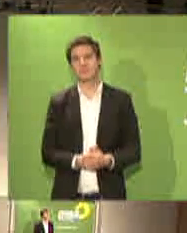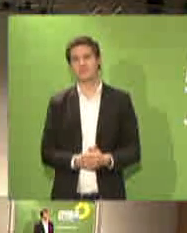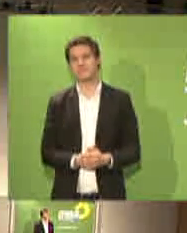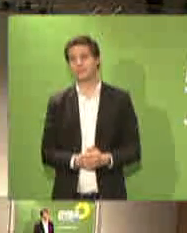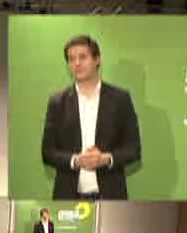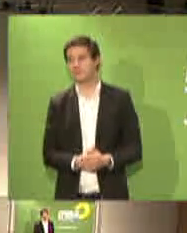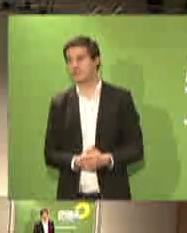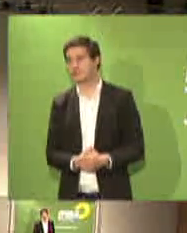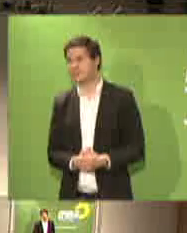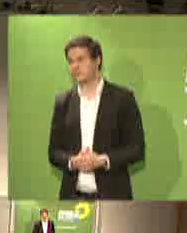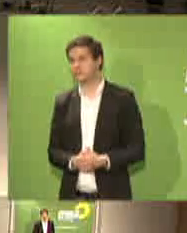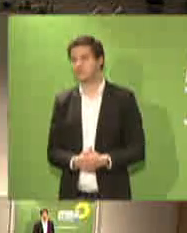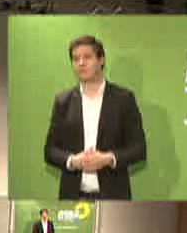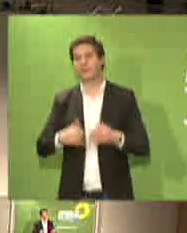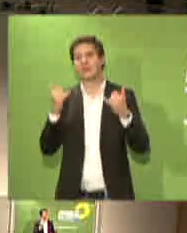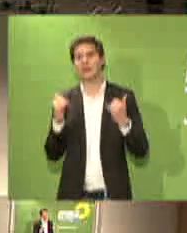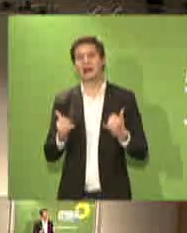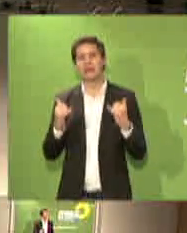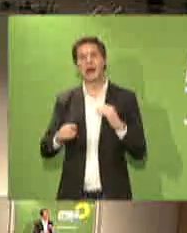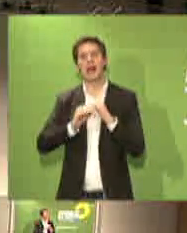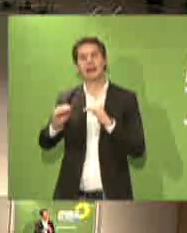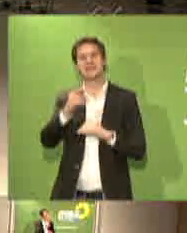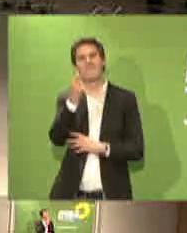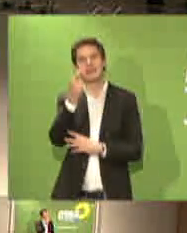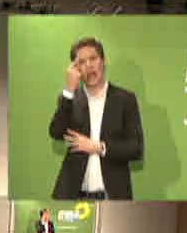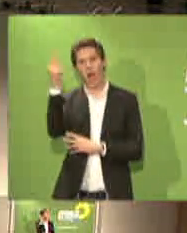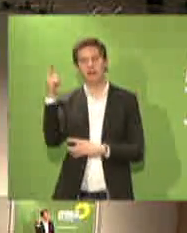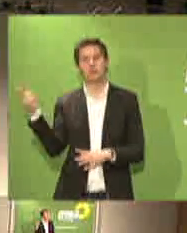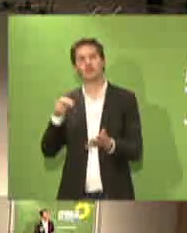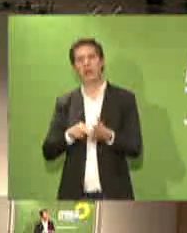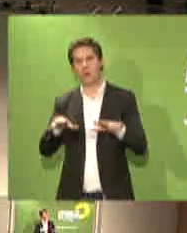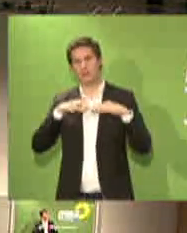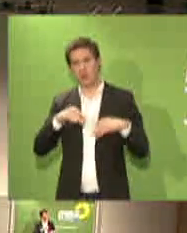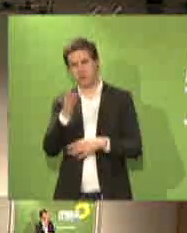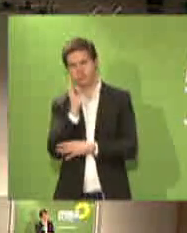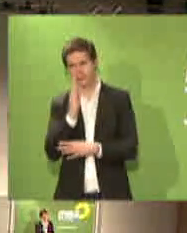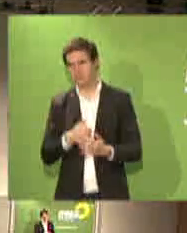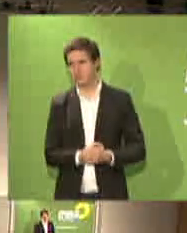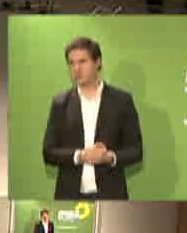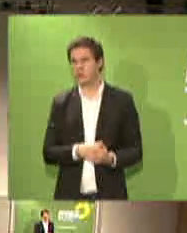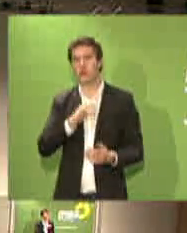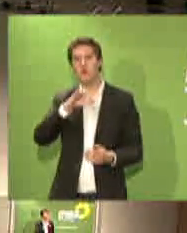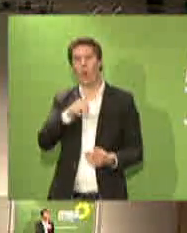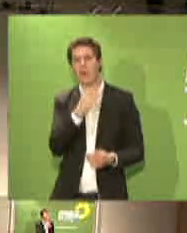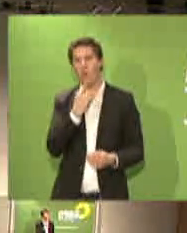Jetzt ist vorgesehen die Stellungnahme des Landesfinanzrates dazu. Und die soll vortragen Joachim Huth.